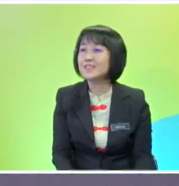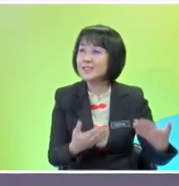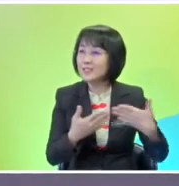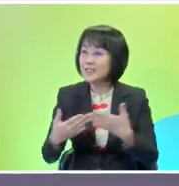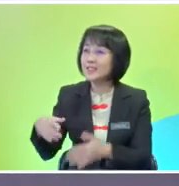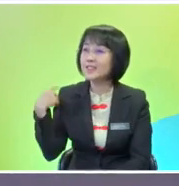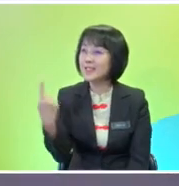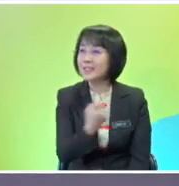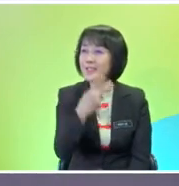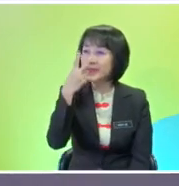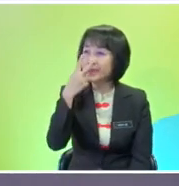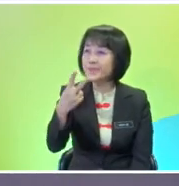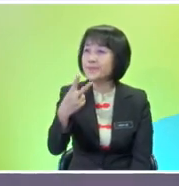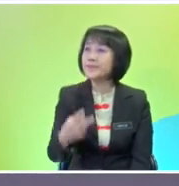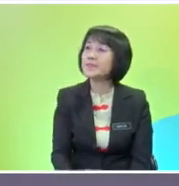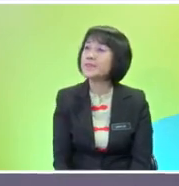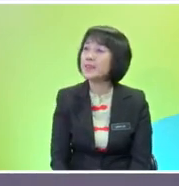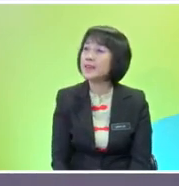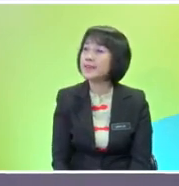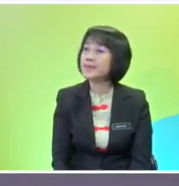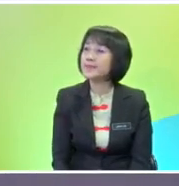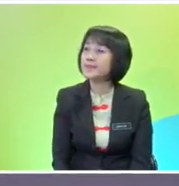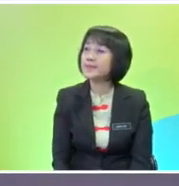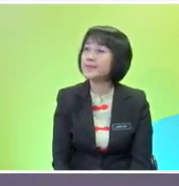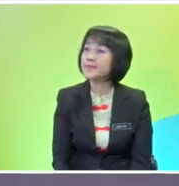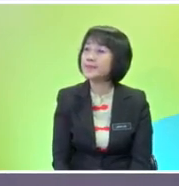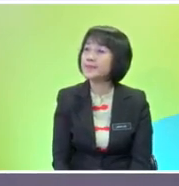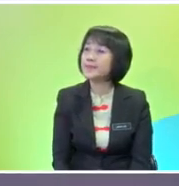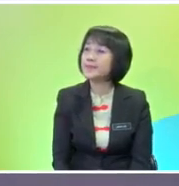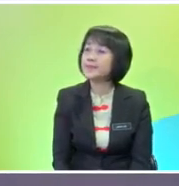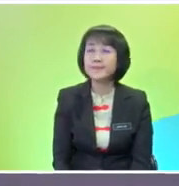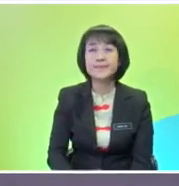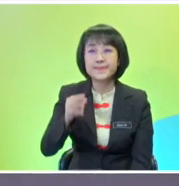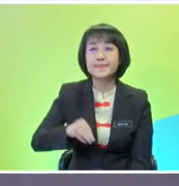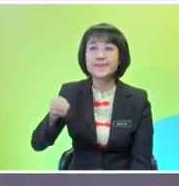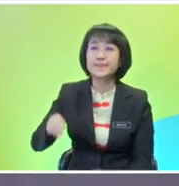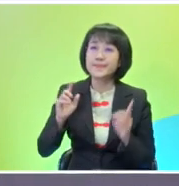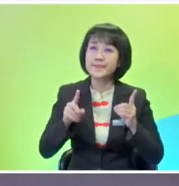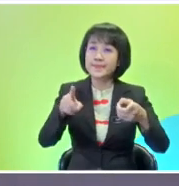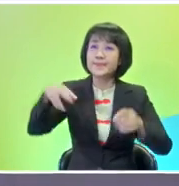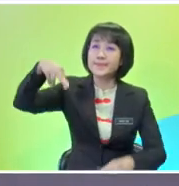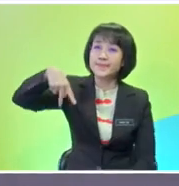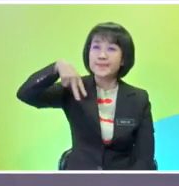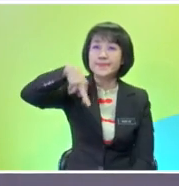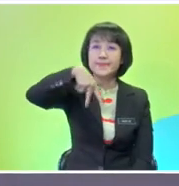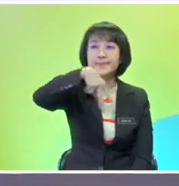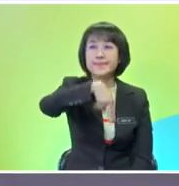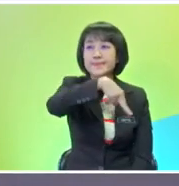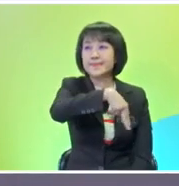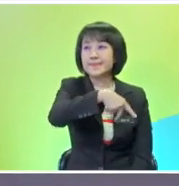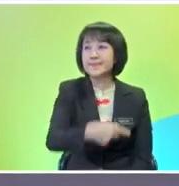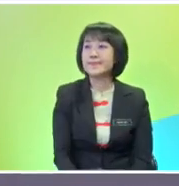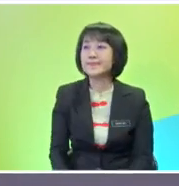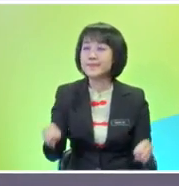tengok gambar seterusnya gambar ini Cikgu Gambar apa tu ada murid sedang berjalan macam balik sekolah